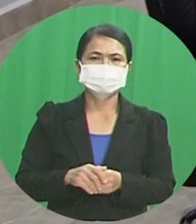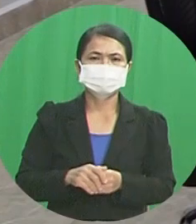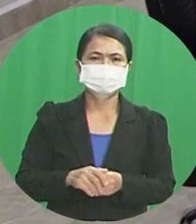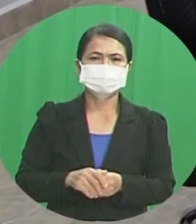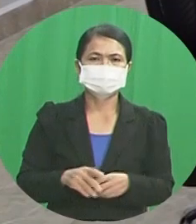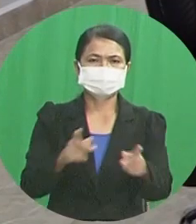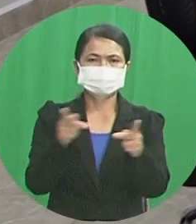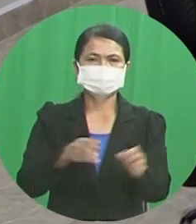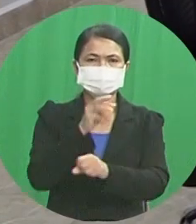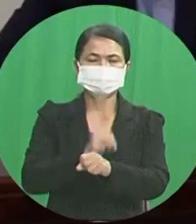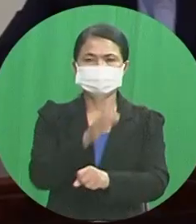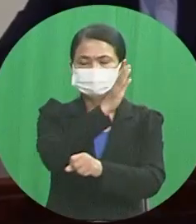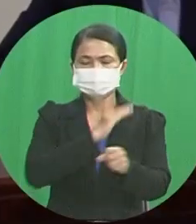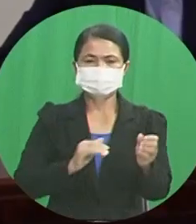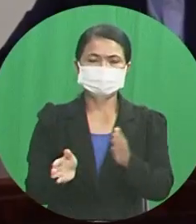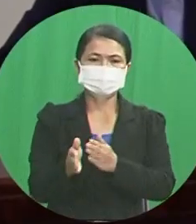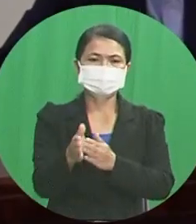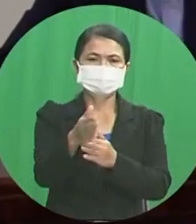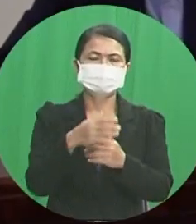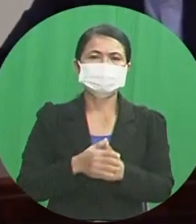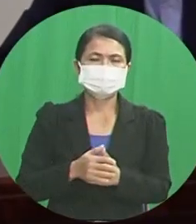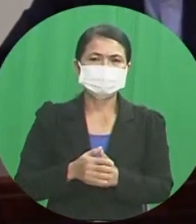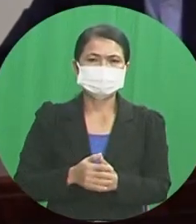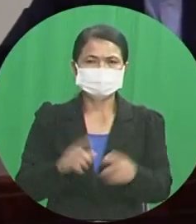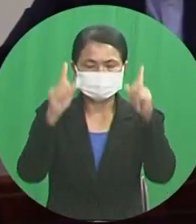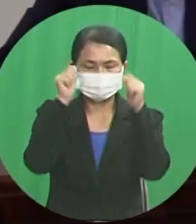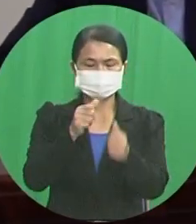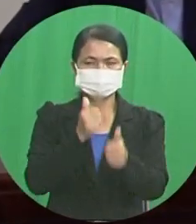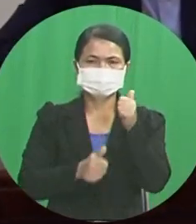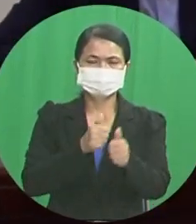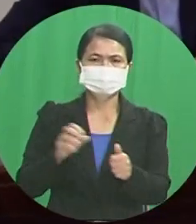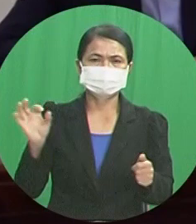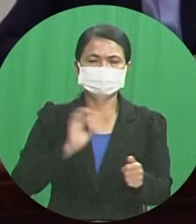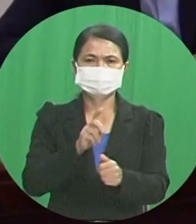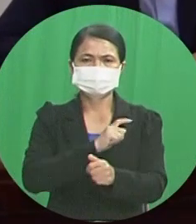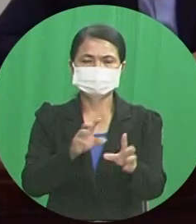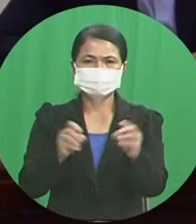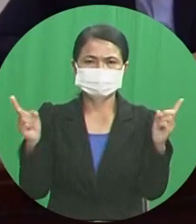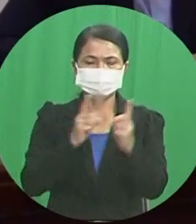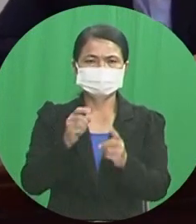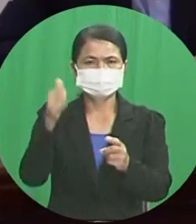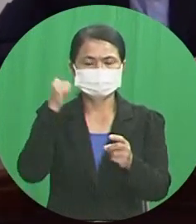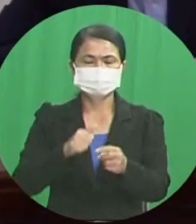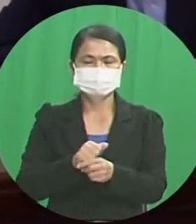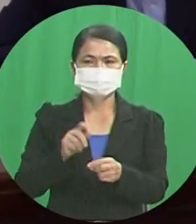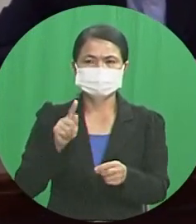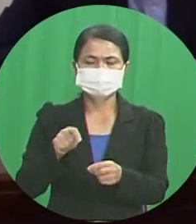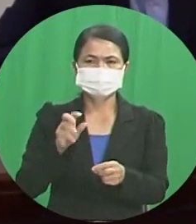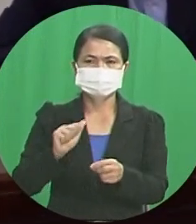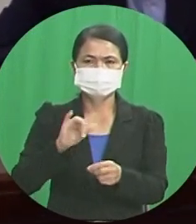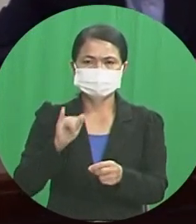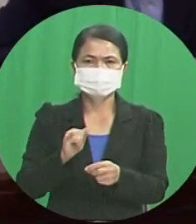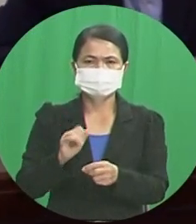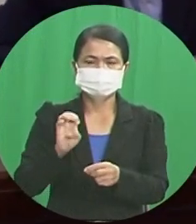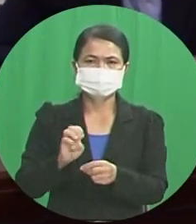ៅទីស្តីការក្រសួងកសិកម្មរុក្ខាប្រមាញ់និងនេសាទឯកឧត្តមរដ្ឋមន្ត្រីវេងសាខុនបានទទួលជួបលោកស្រីម៉ារីមជេ